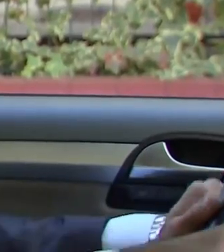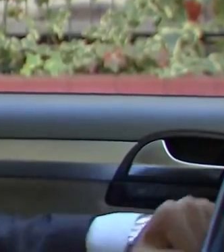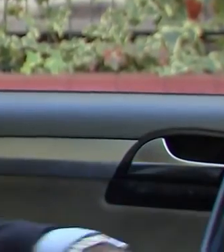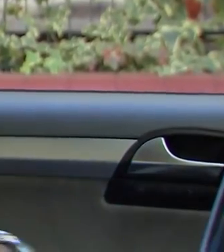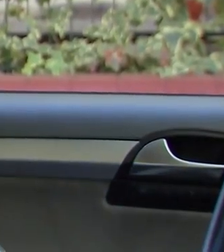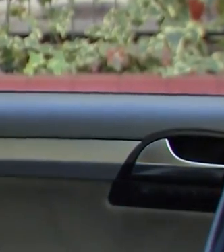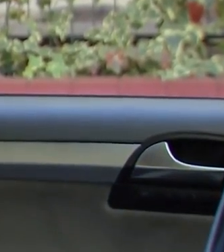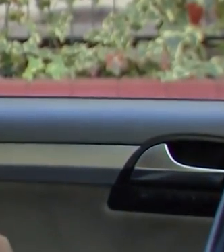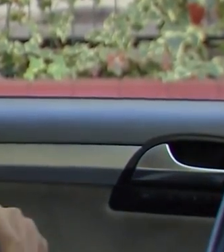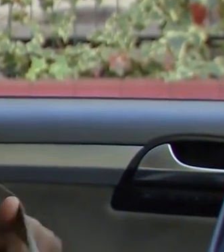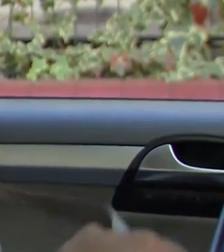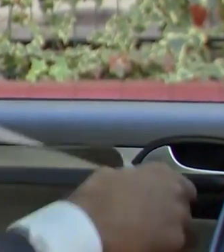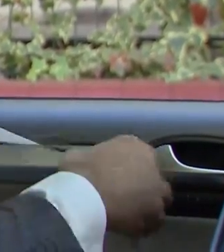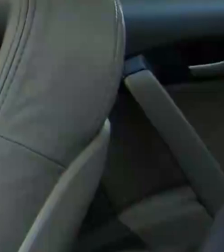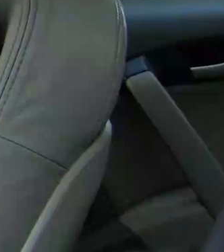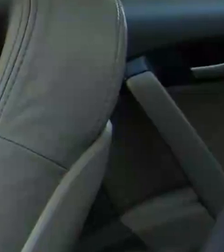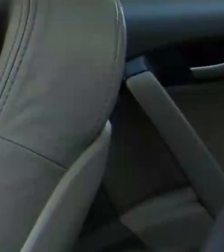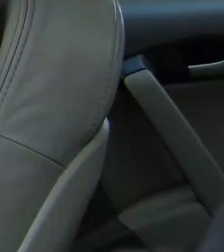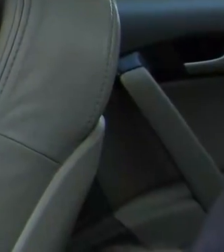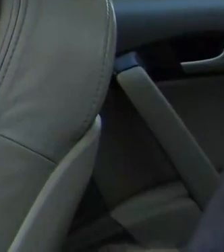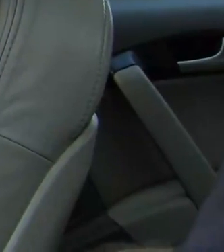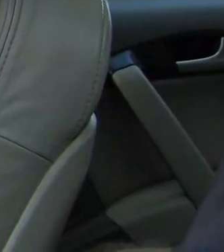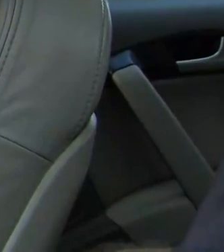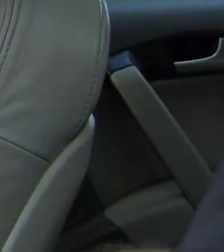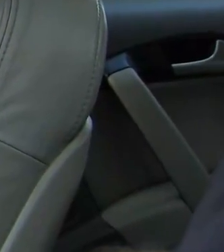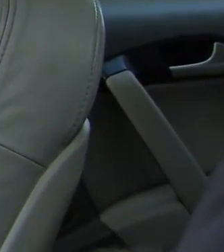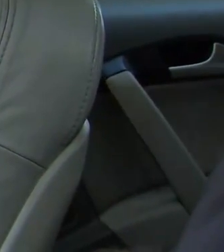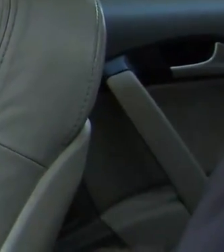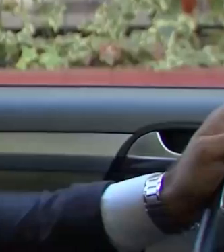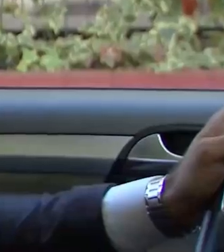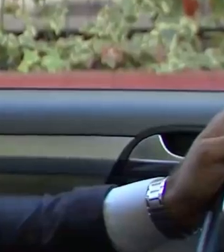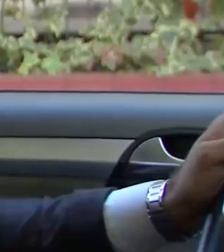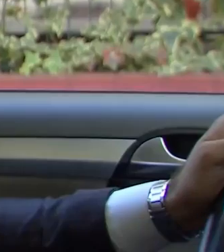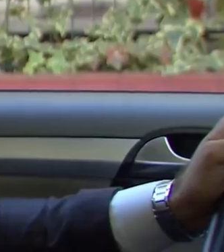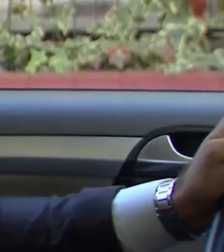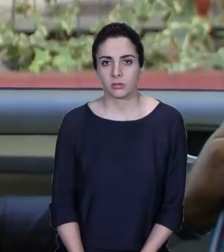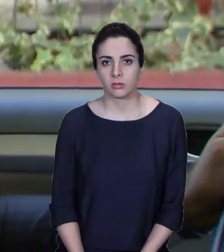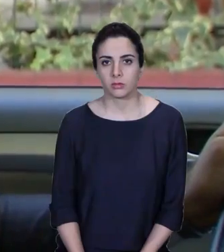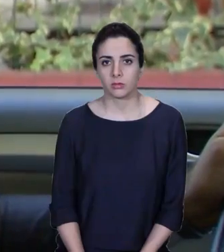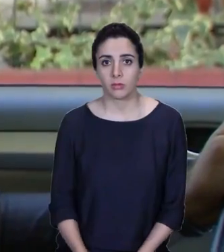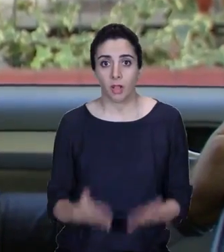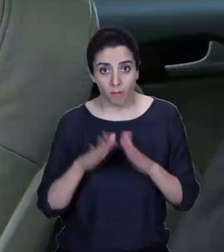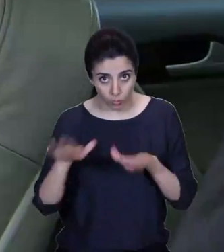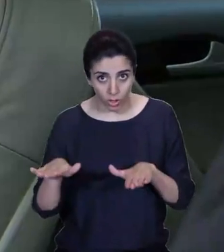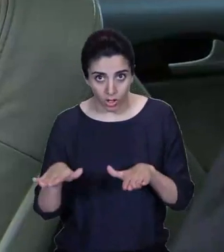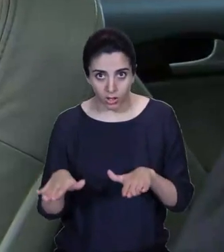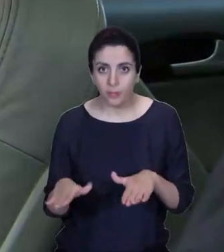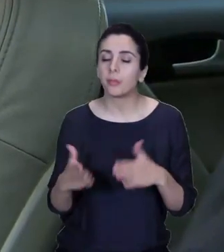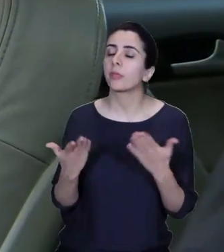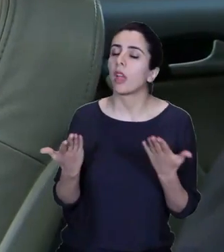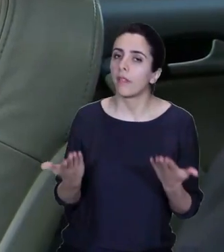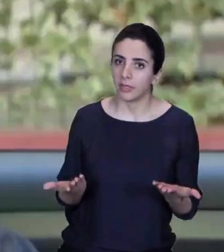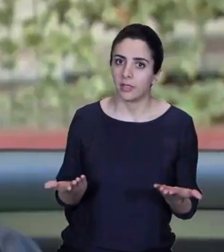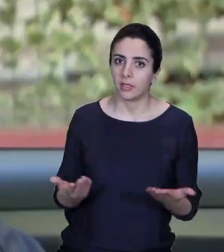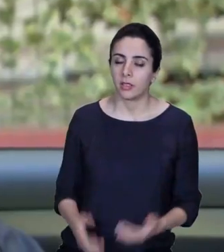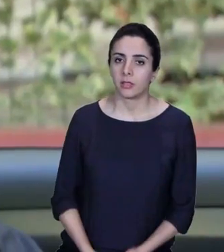villa tarzı. Ömer eve baktı, kemerini çözüyor. Zehra da çözüyor kemerini. Burası mı?